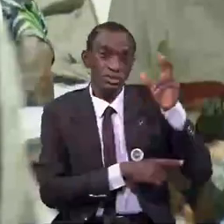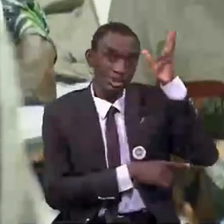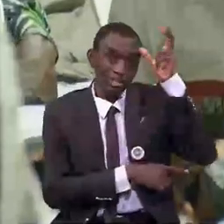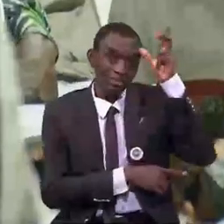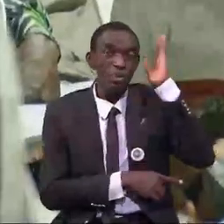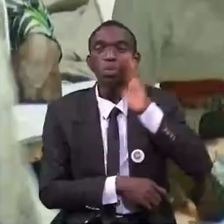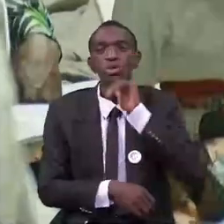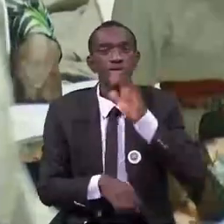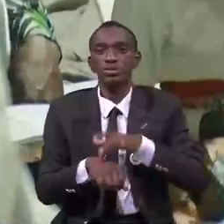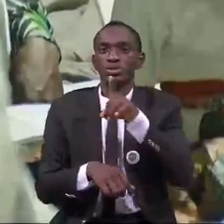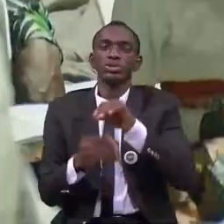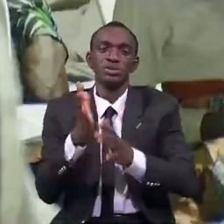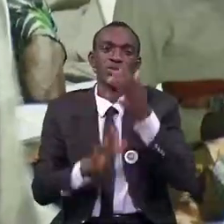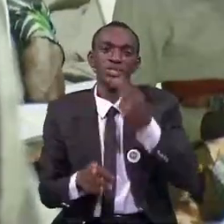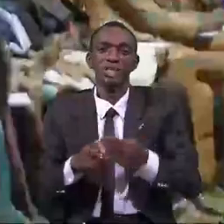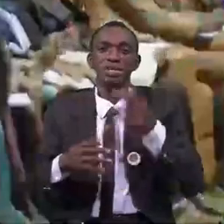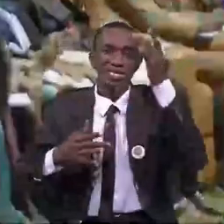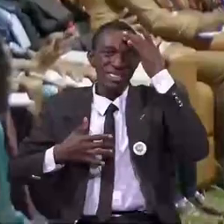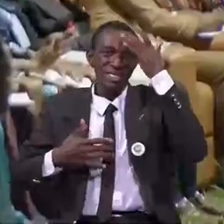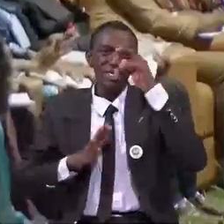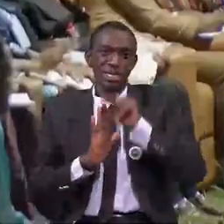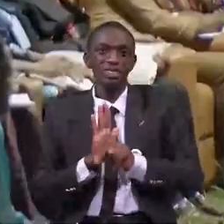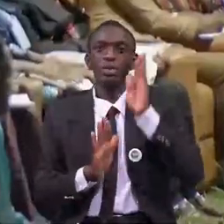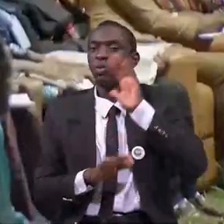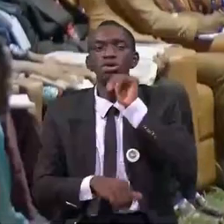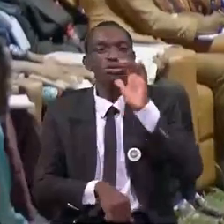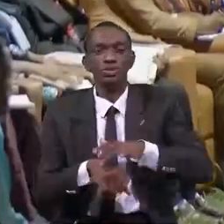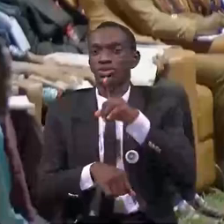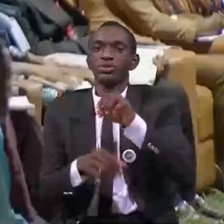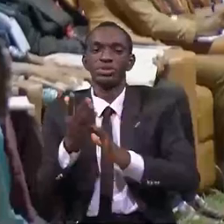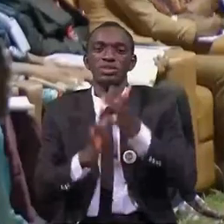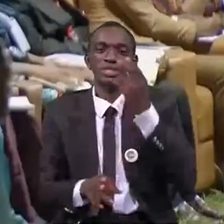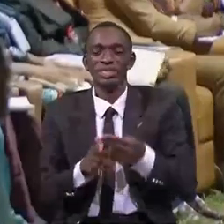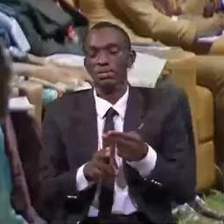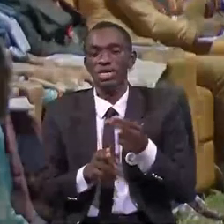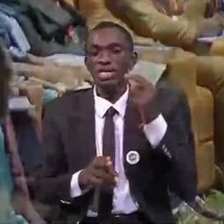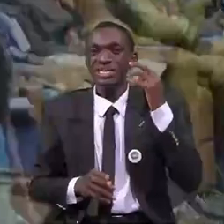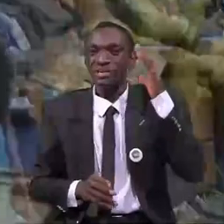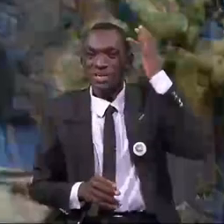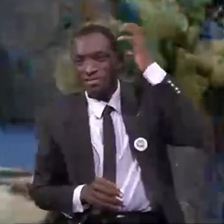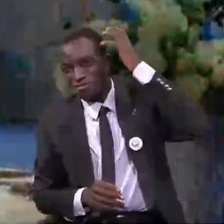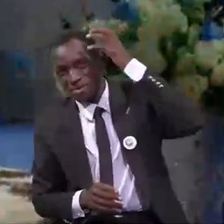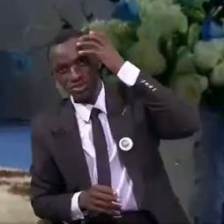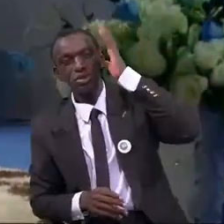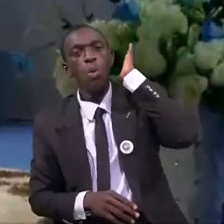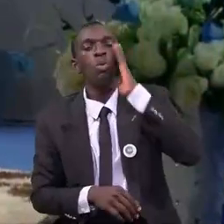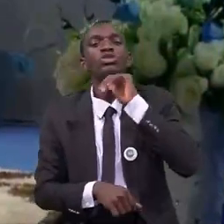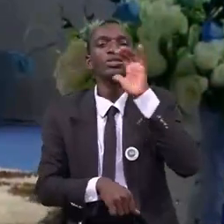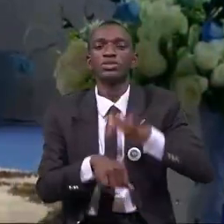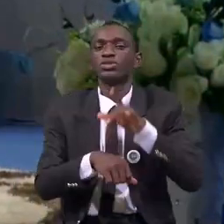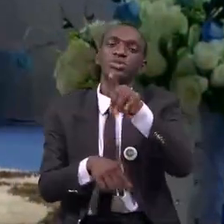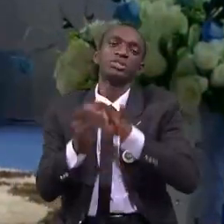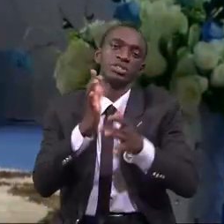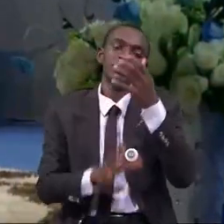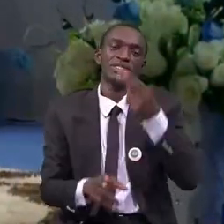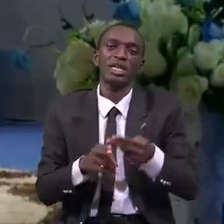touchera pas la mal la maladie ne vous touchera pas la folie ne vous touchera